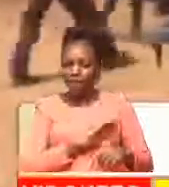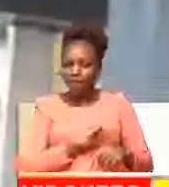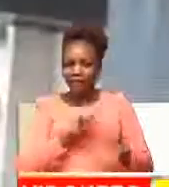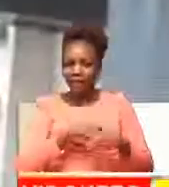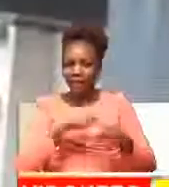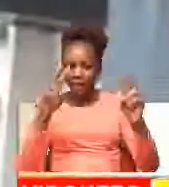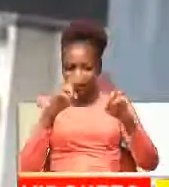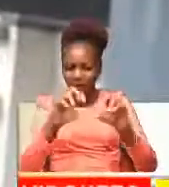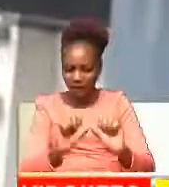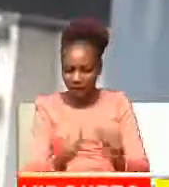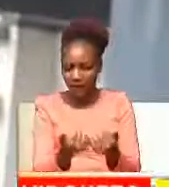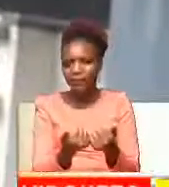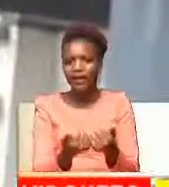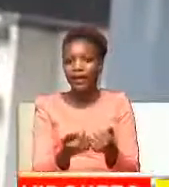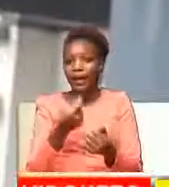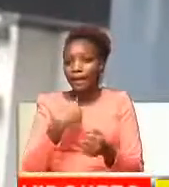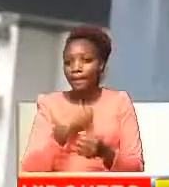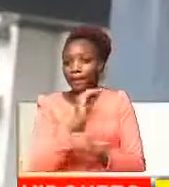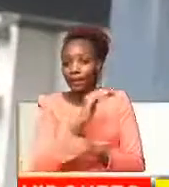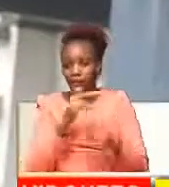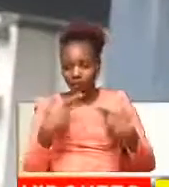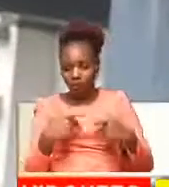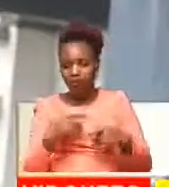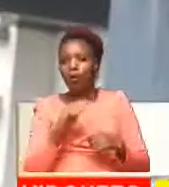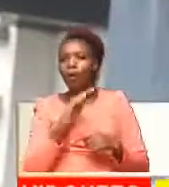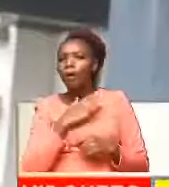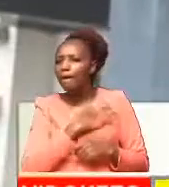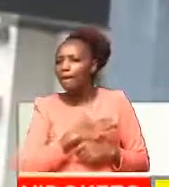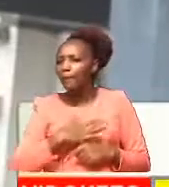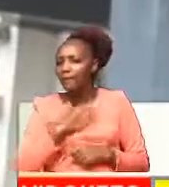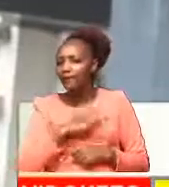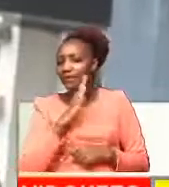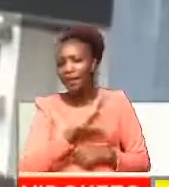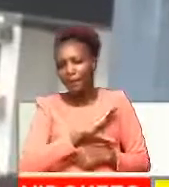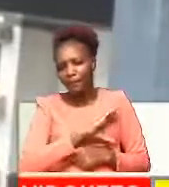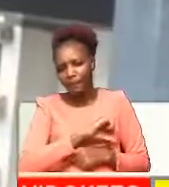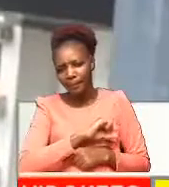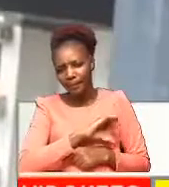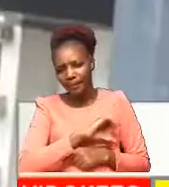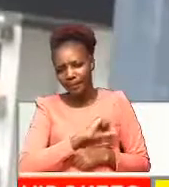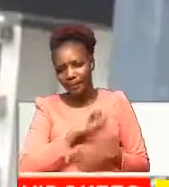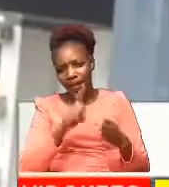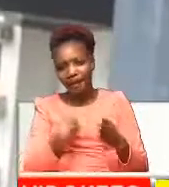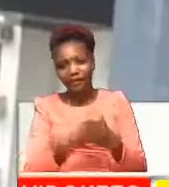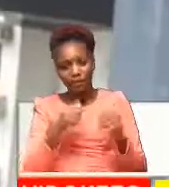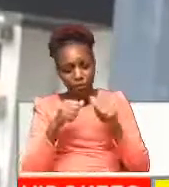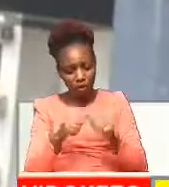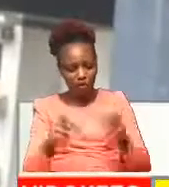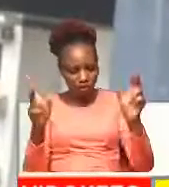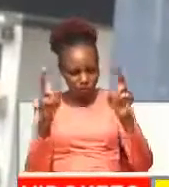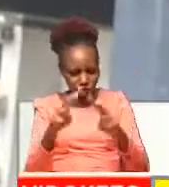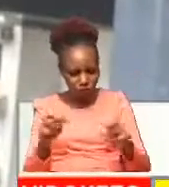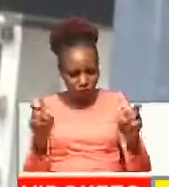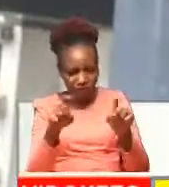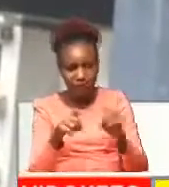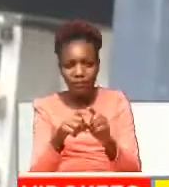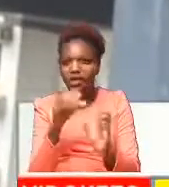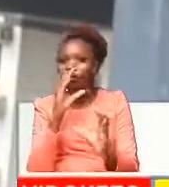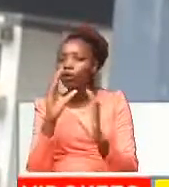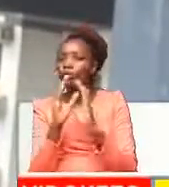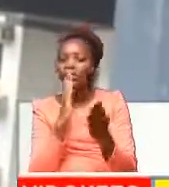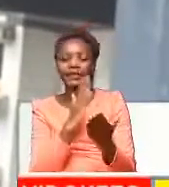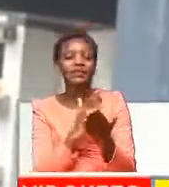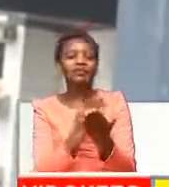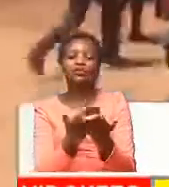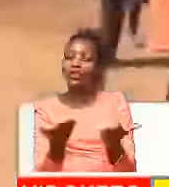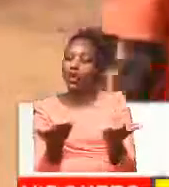ukiendelea. Kwa sasa tunaomba tu utulivu na uchunguzi utafanyika na uchunguzi wote utakuwa katika